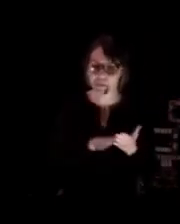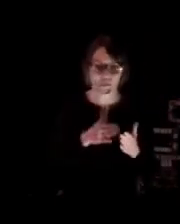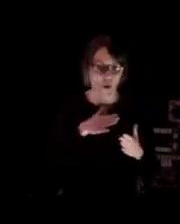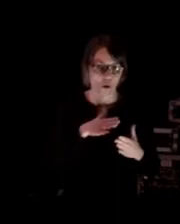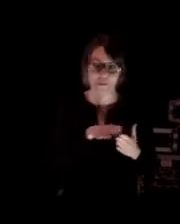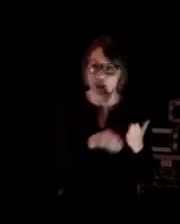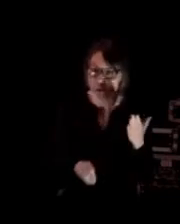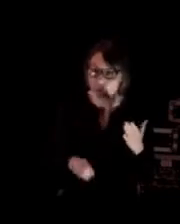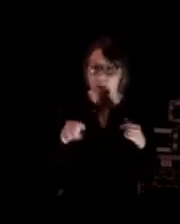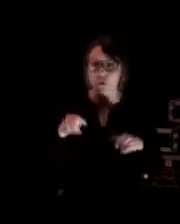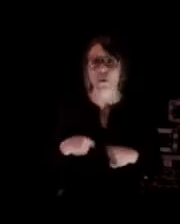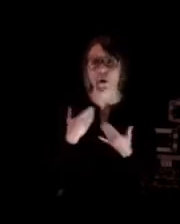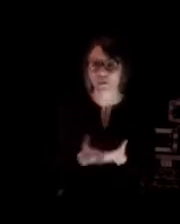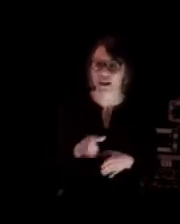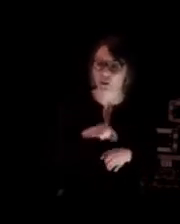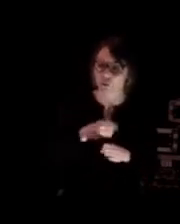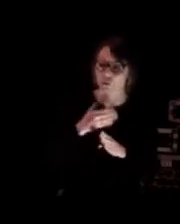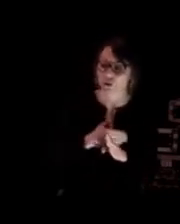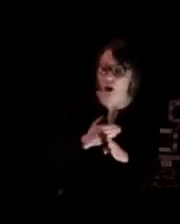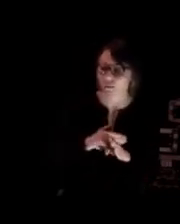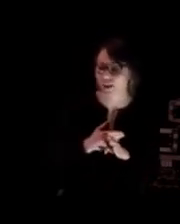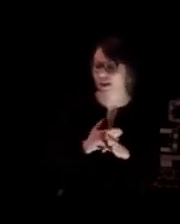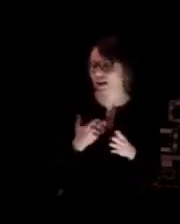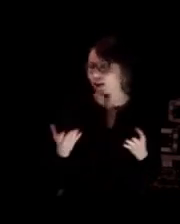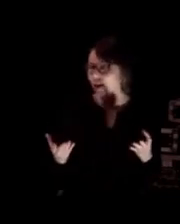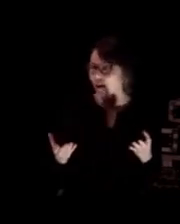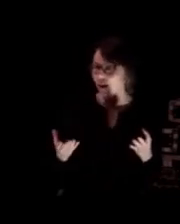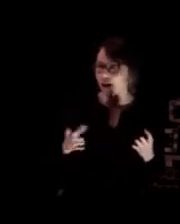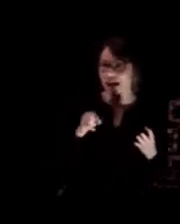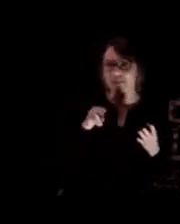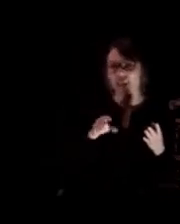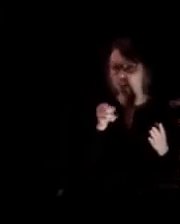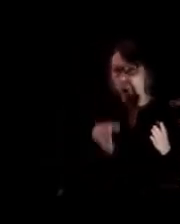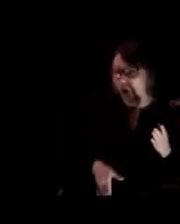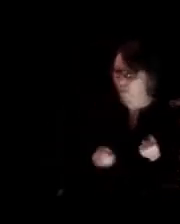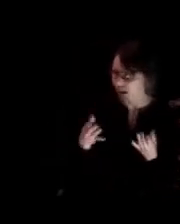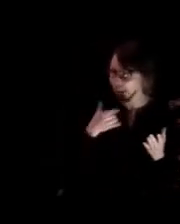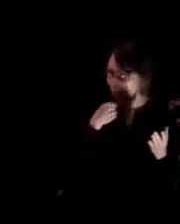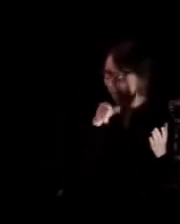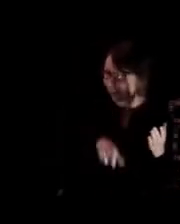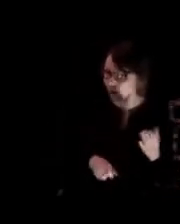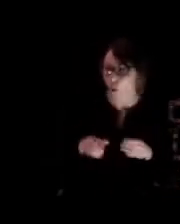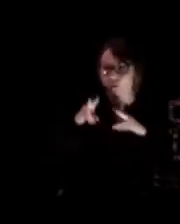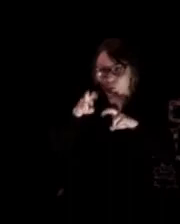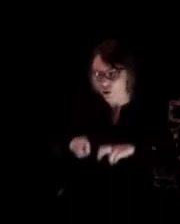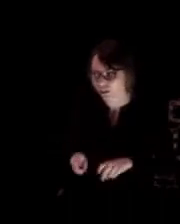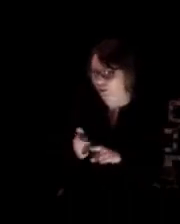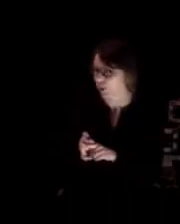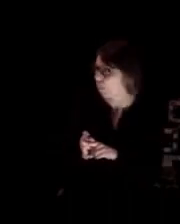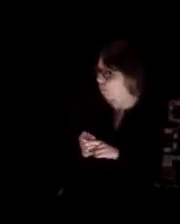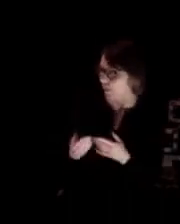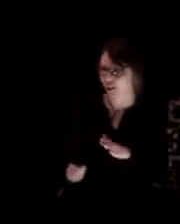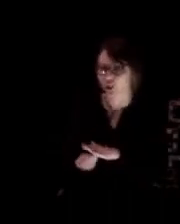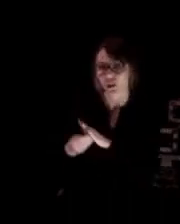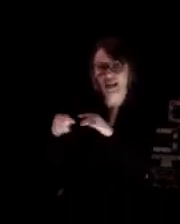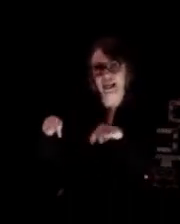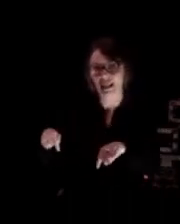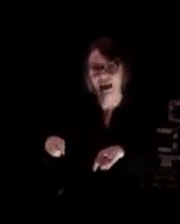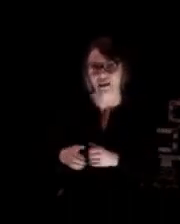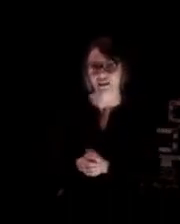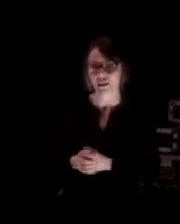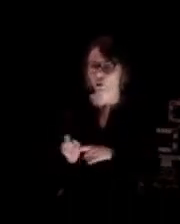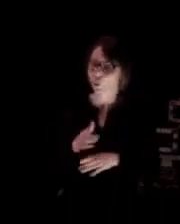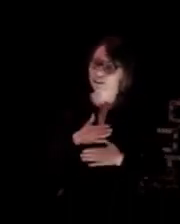kommer det. Det kommer doktorgrader. Det kommer RVTS Sør, som dere sikkert kjenner til mange. Det kommer forskning som går hånd i hånd med det her.